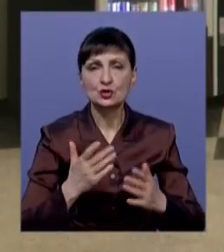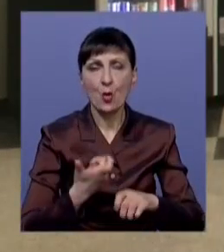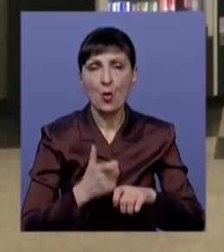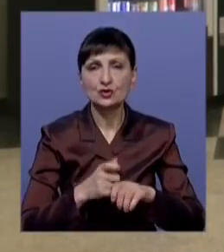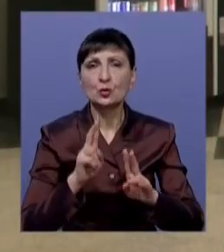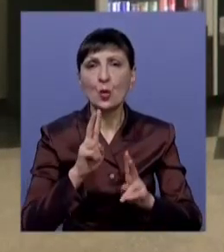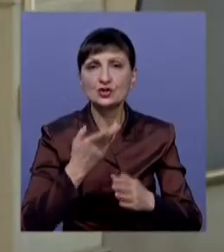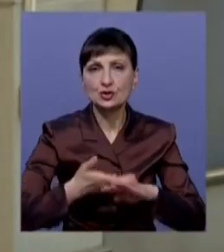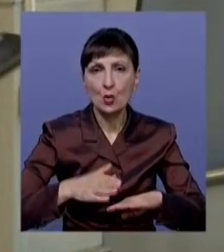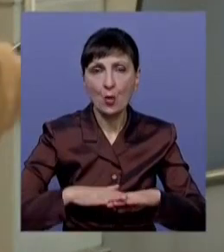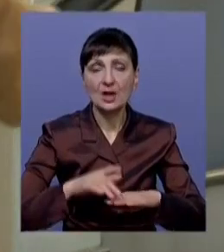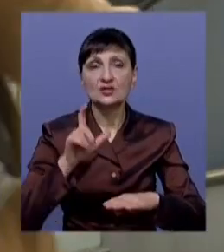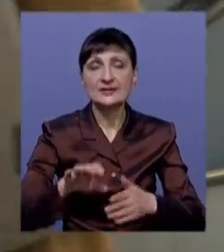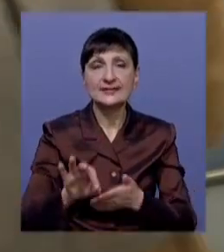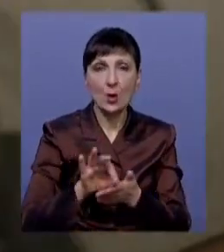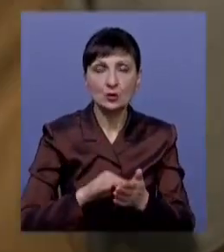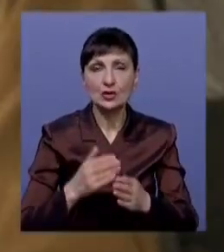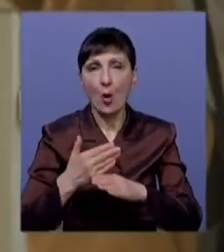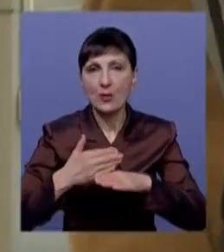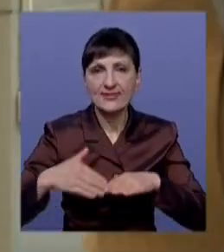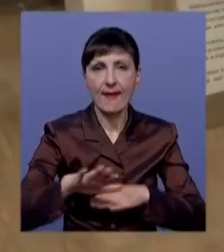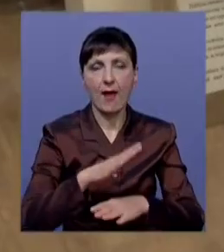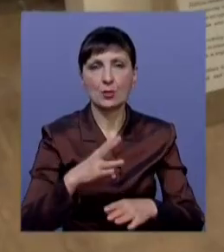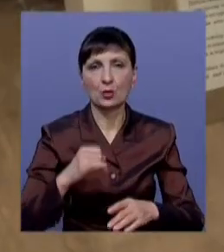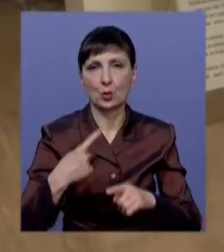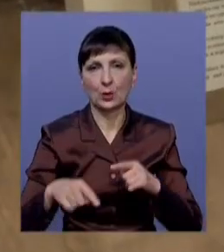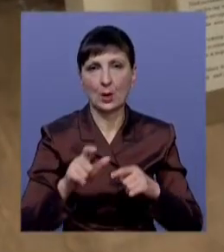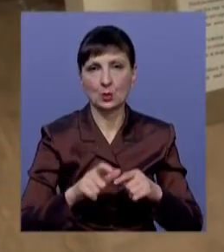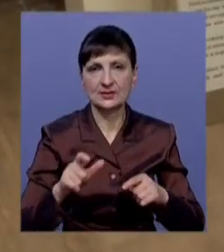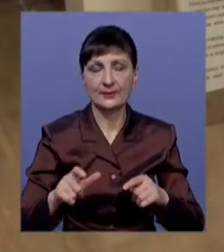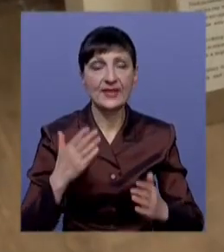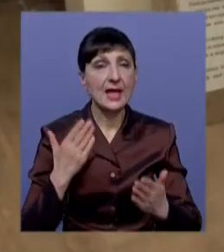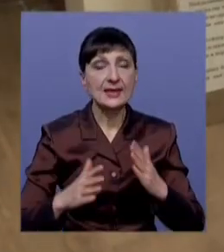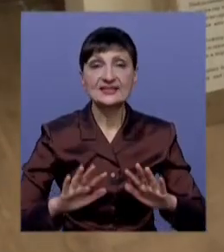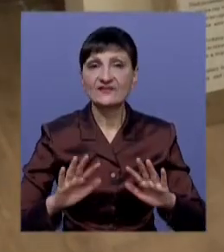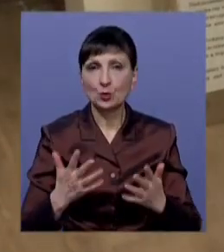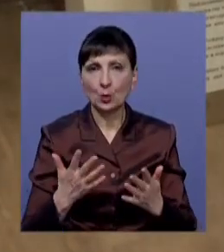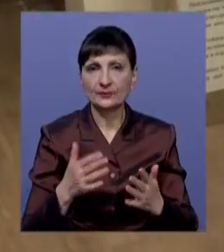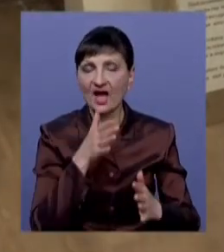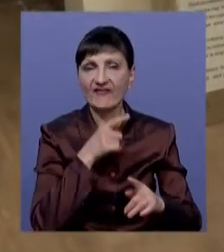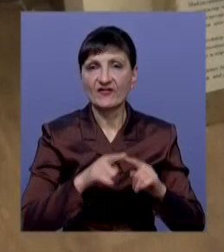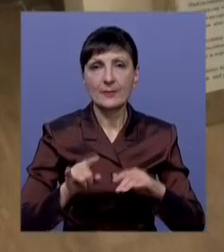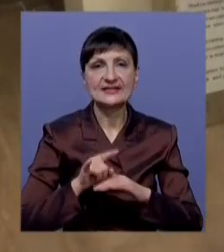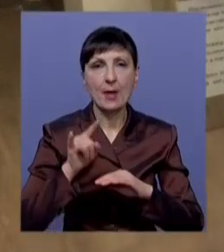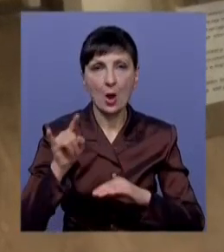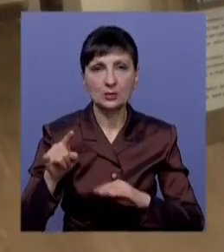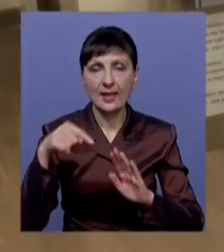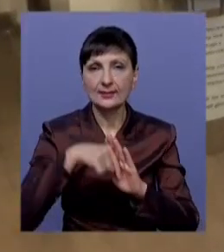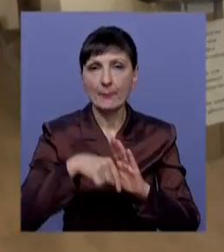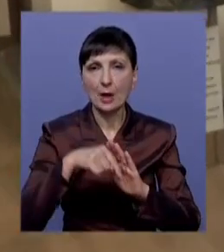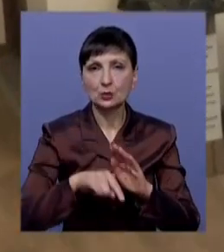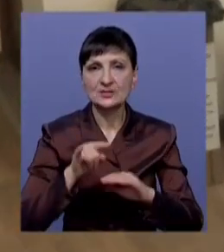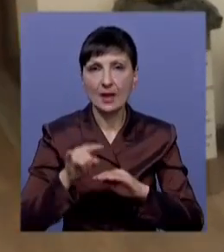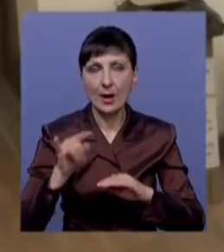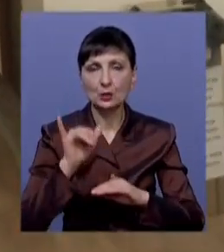симптомах пассажиров в срочном порядке отделяют от остальных. На случай, если вдруг во время рейса на борту